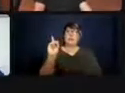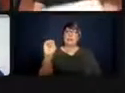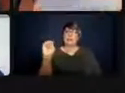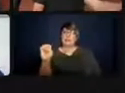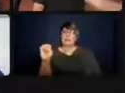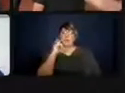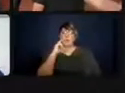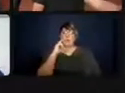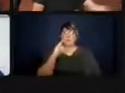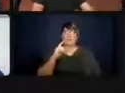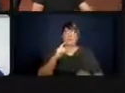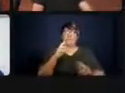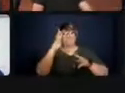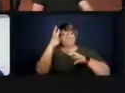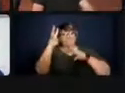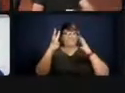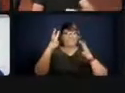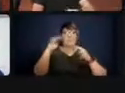tunafanya,